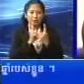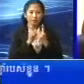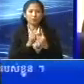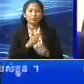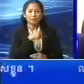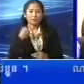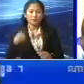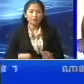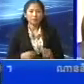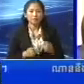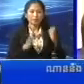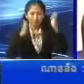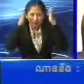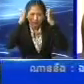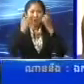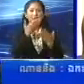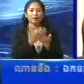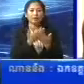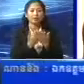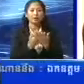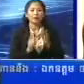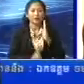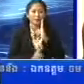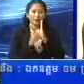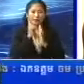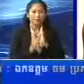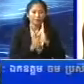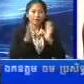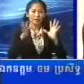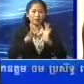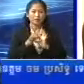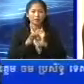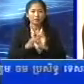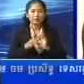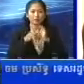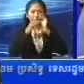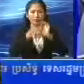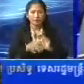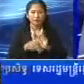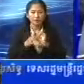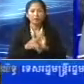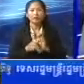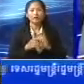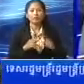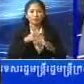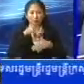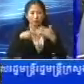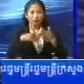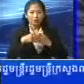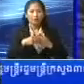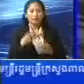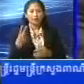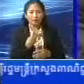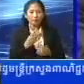របានវិនិច្ឆ័យខ្ពស់និងកោតសរសើរចំពោះភាពរីកចម្រើននៃទំនាក់ទំនងនិងកិច្ចសហប្រតិបត្តិការលើគ្រប់វិស័យដែលភីគីទាំ